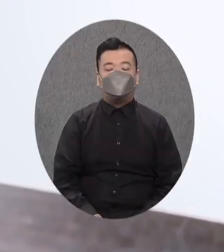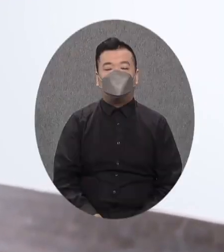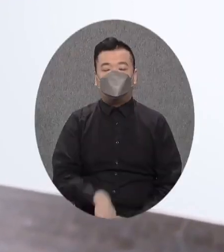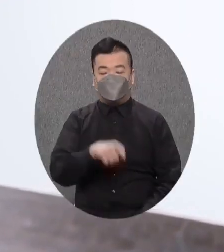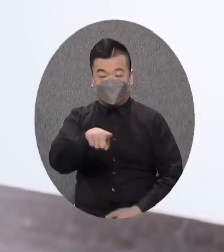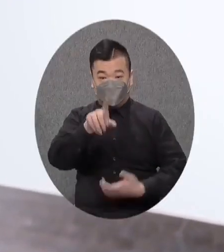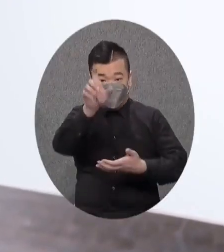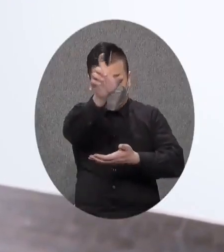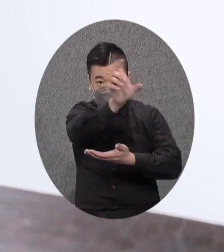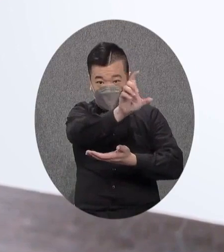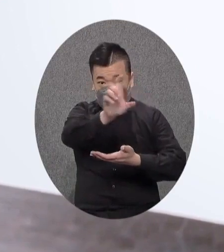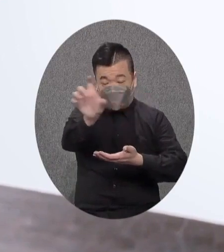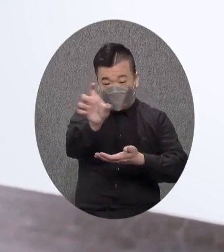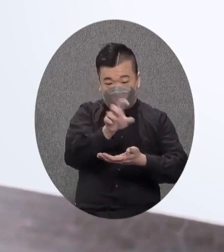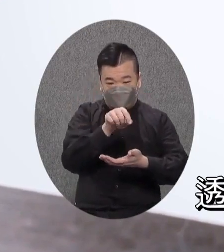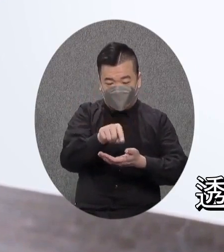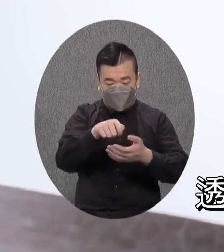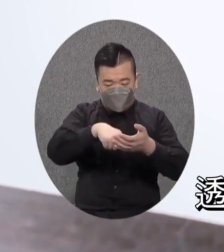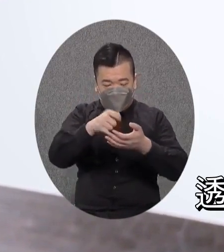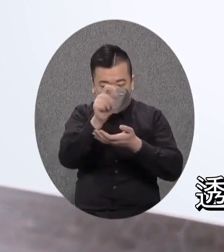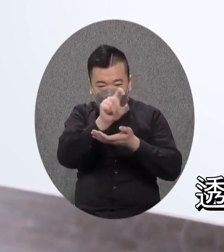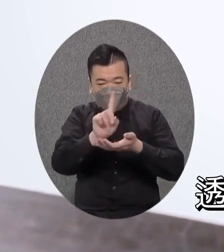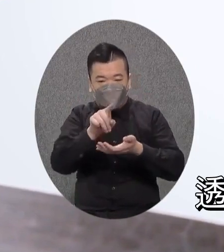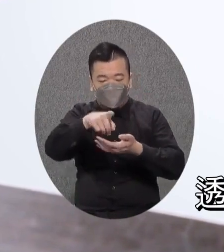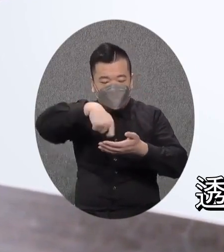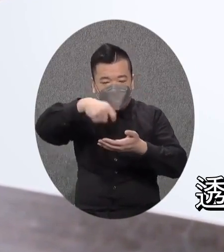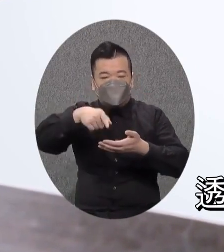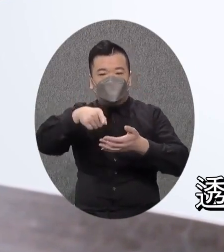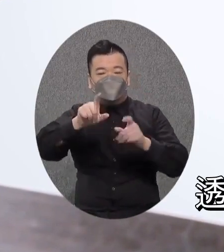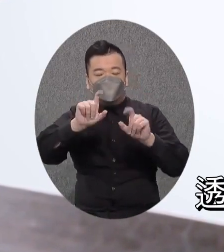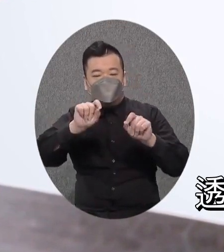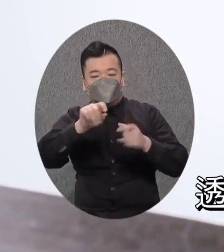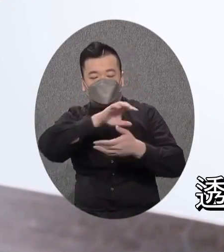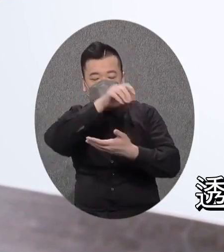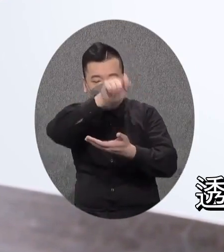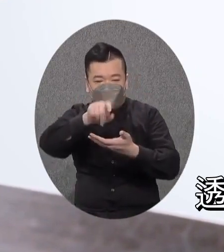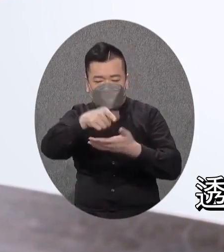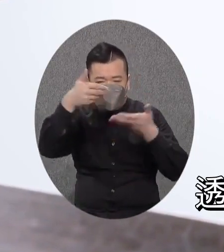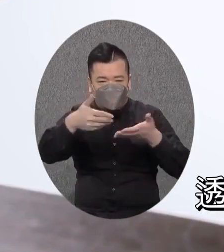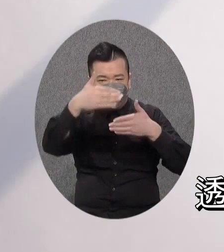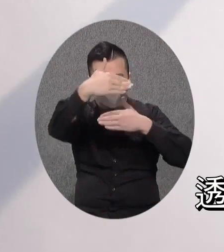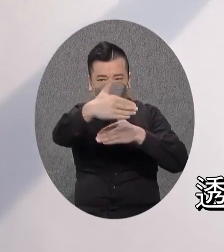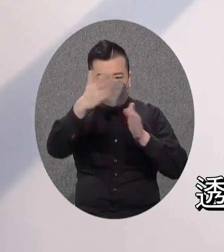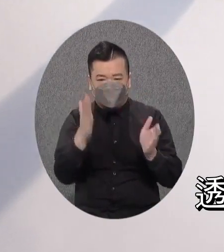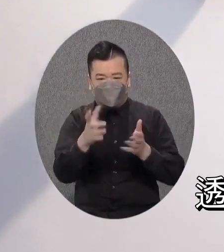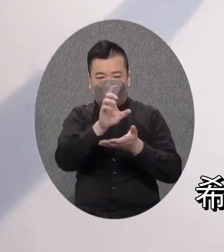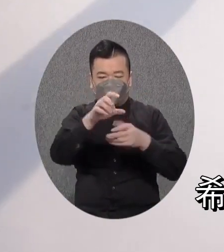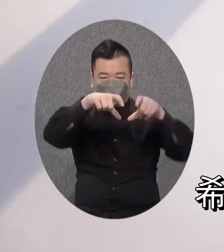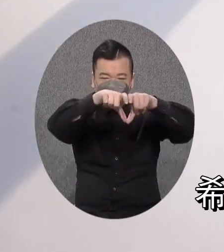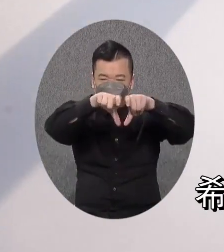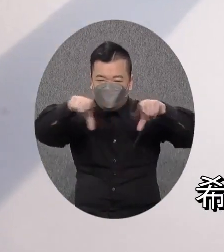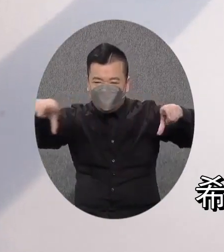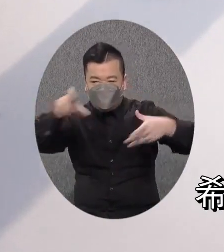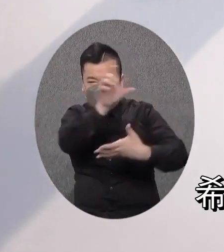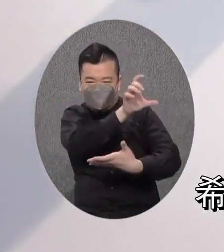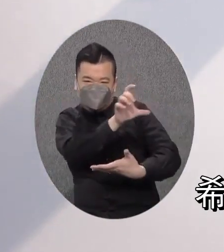用隶书去写刻画两个字，透过隶书嘅厚重嘅方笔啊，同比较粗嘅线条咧，希望